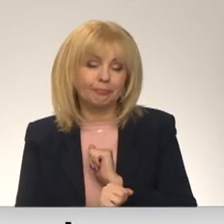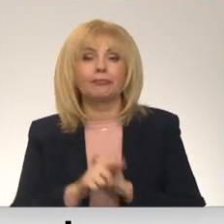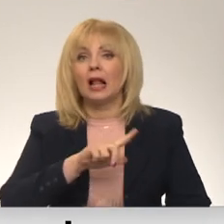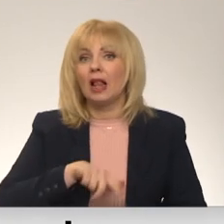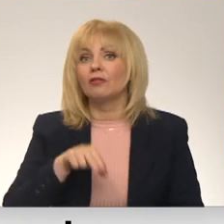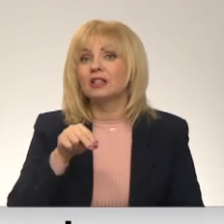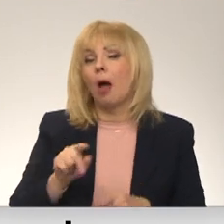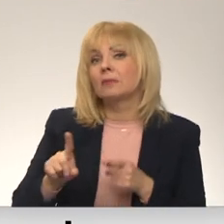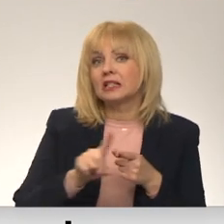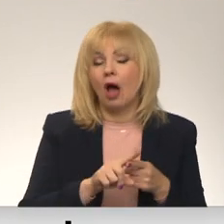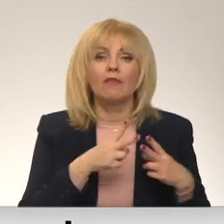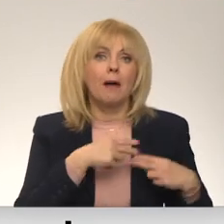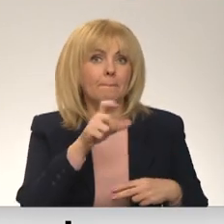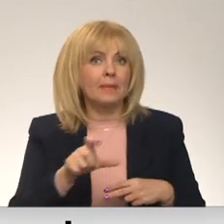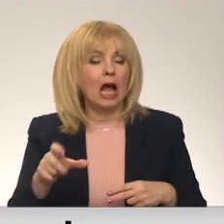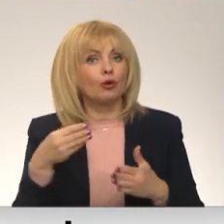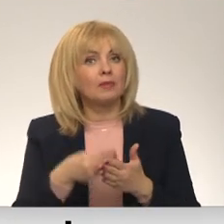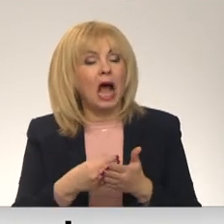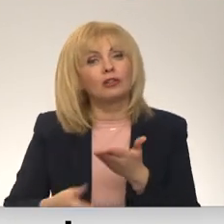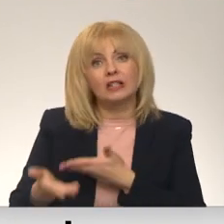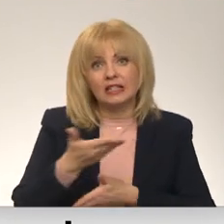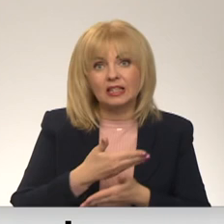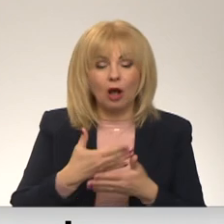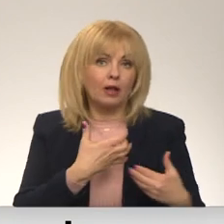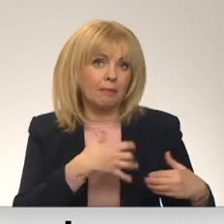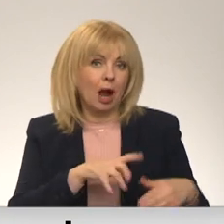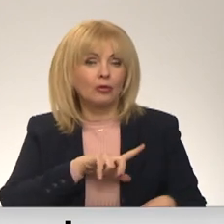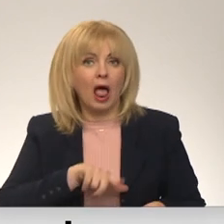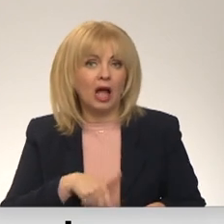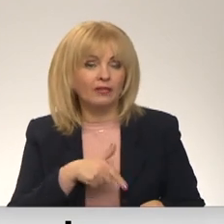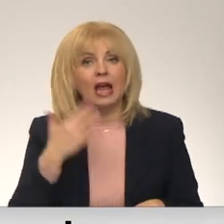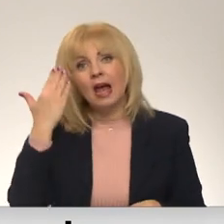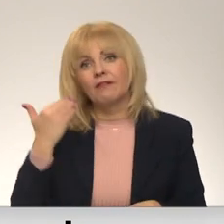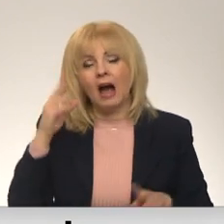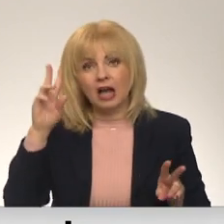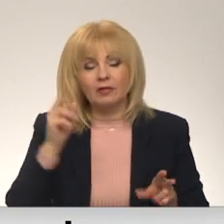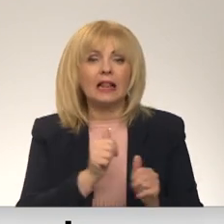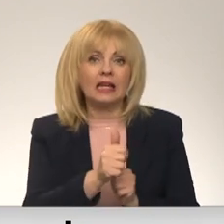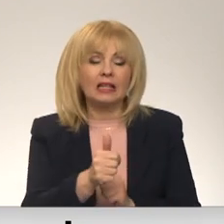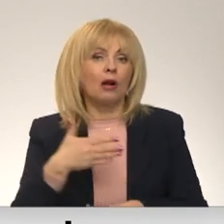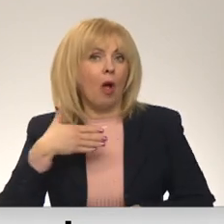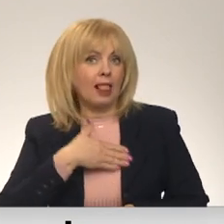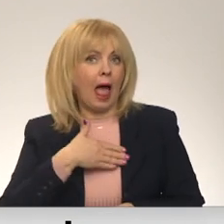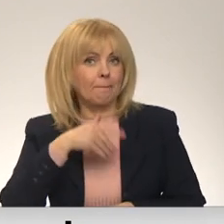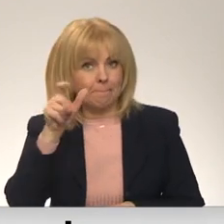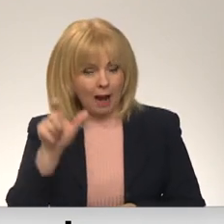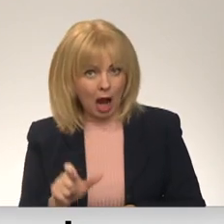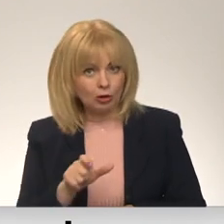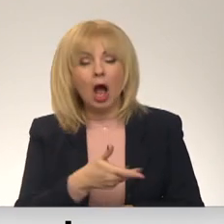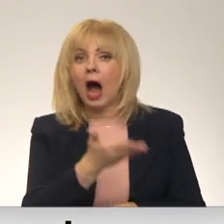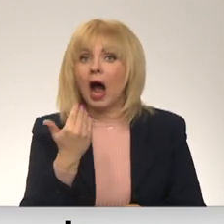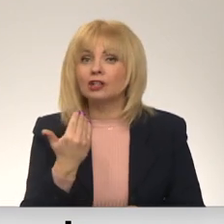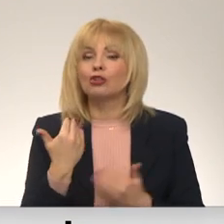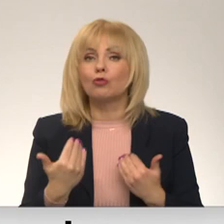Latvijas zemnieku savienības biedriem jāvērtē sadarbībā ar partijas Latvijai un Ventspilī līderi Aivaru Lembergu. Šāds aicinājums